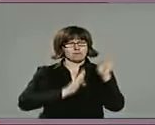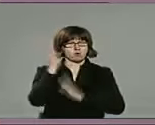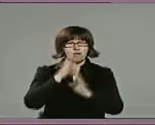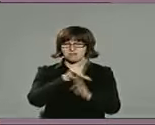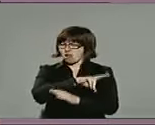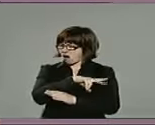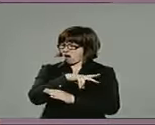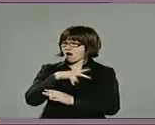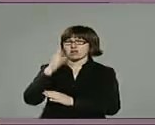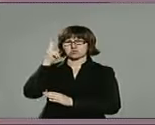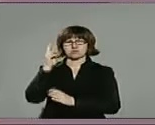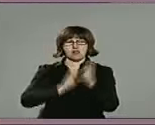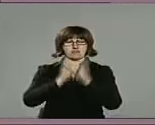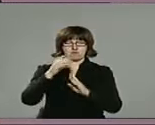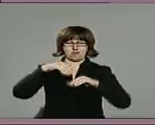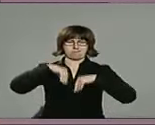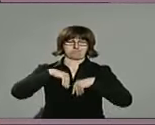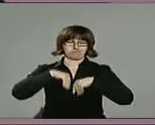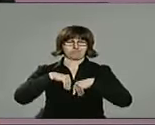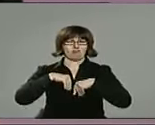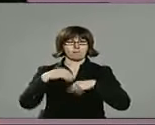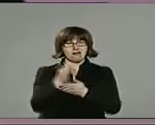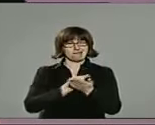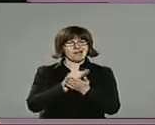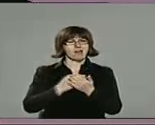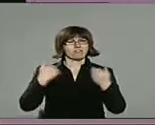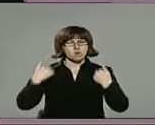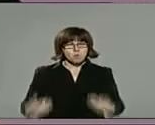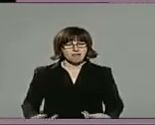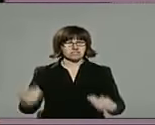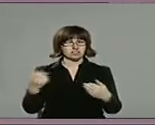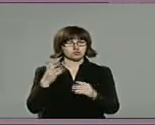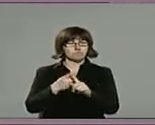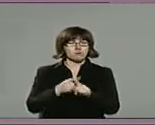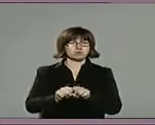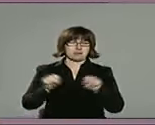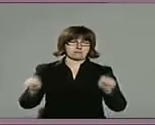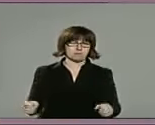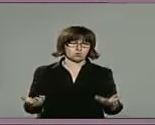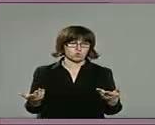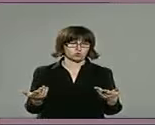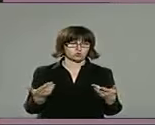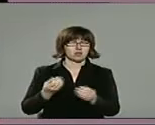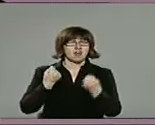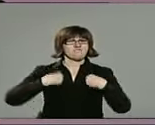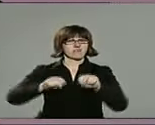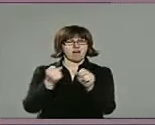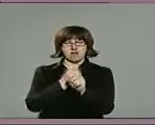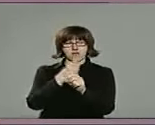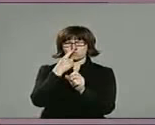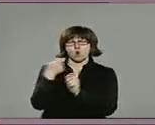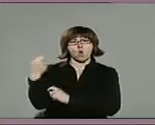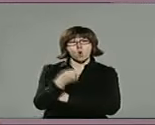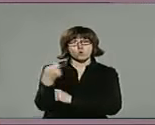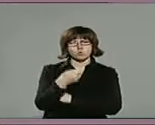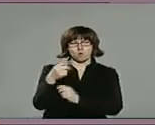uns Sozialdemokraten zu Hause. Denn sein Kern ist zutiefst humanistisch und emanzipatorisch. Freiheit ist nicht nur ein